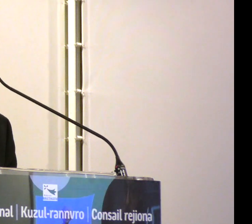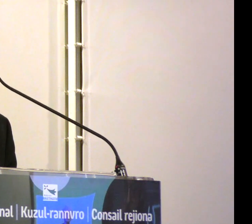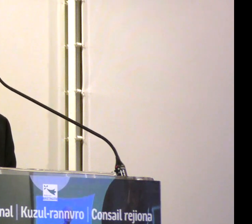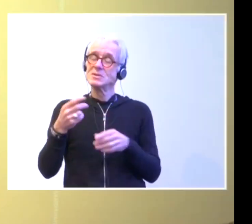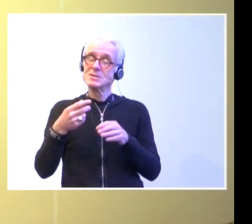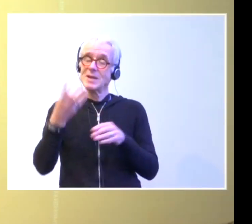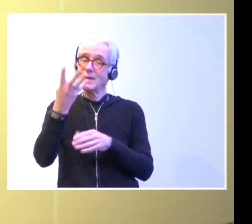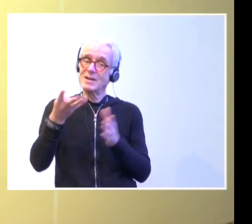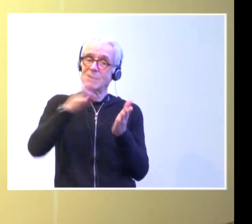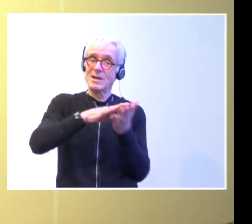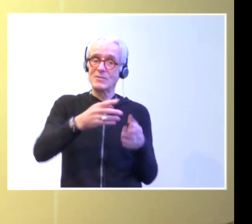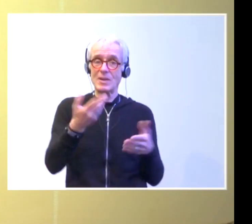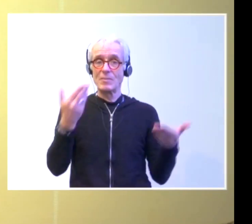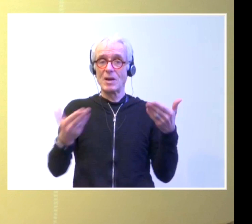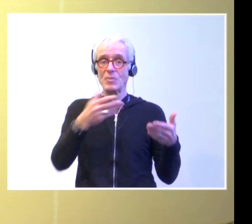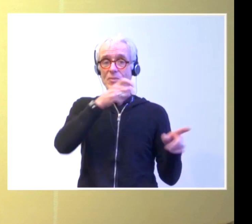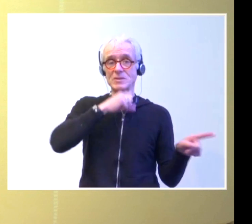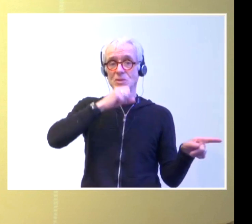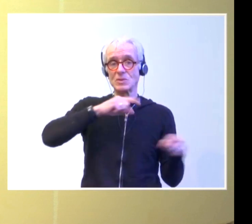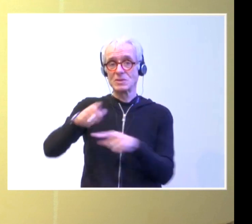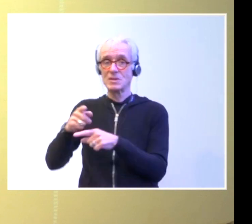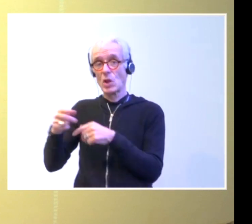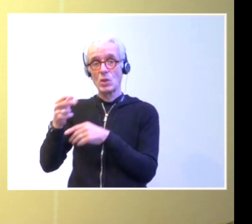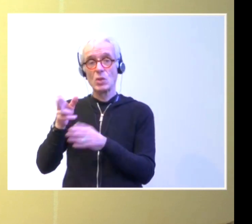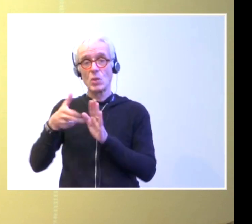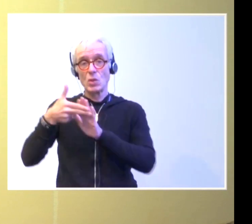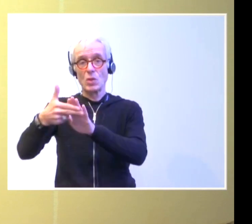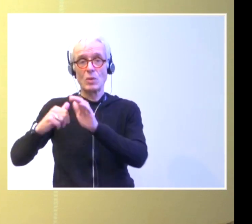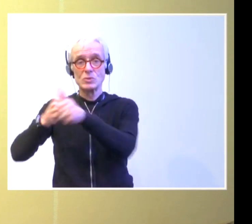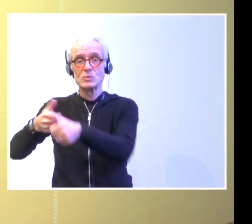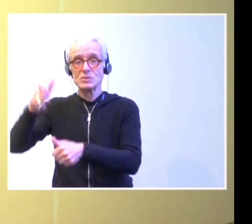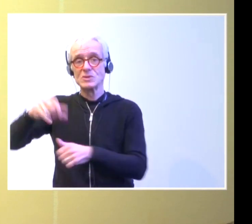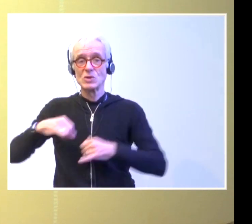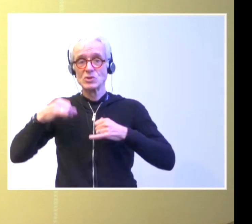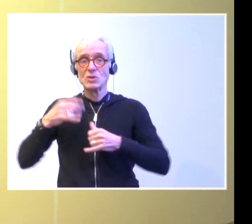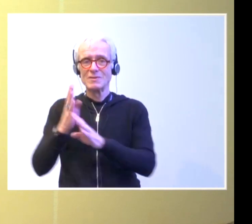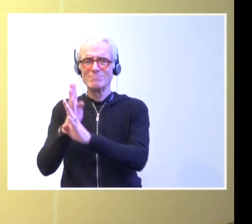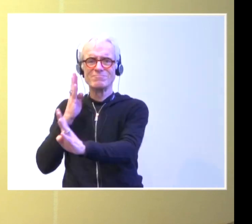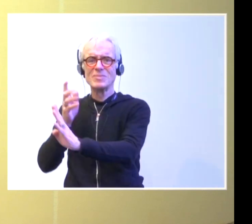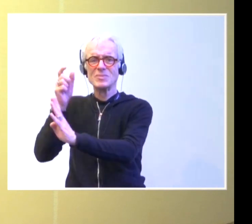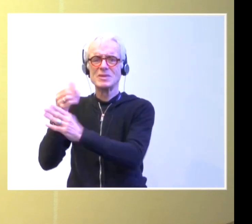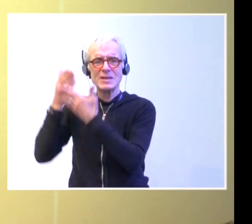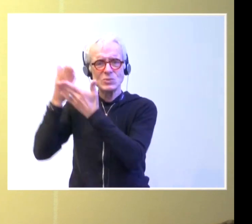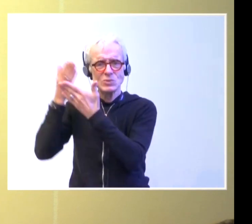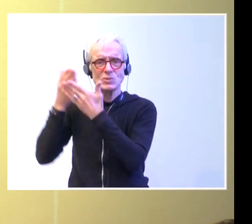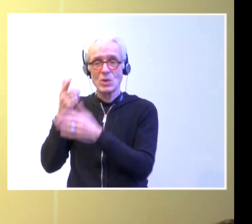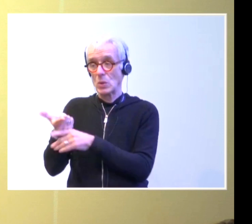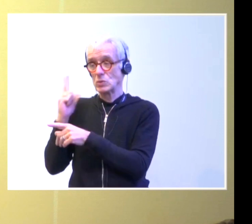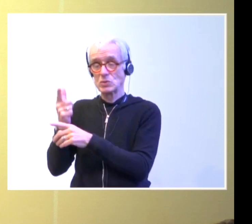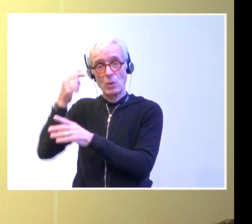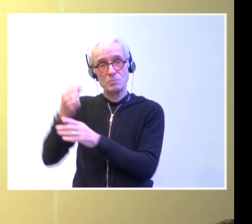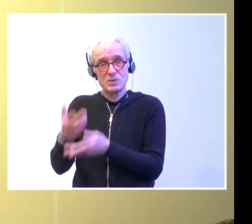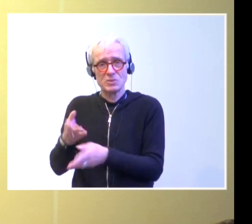que chez les retraitées, c'est chez les jeunes que cette pauvreté est devenue la norme. Les filtres des distributions alimentaires pour les étudiants sont pires aujourd'hui qu'il y a deux ans,